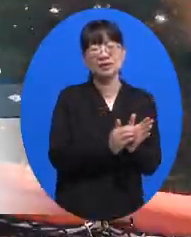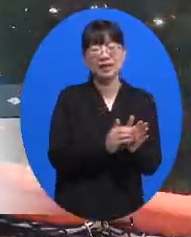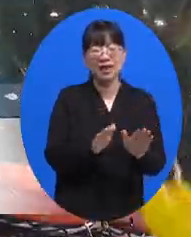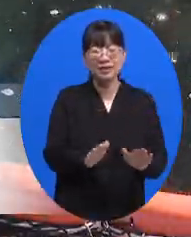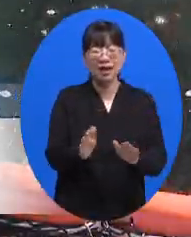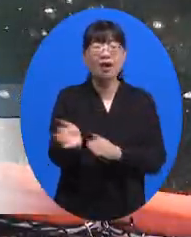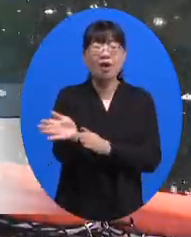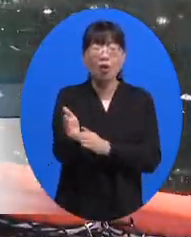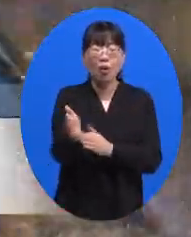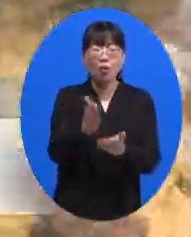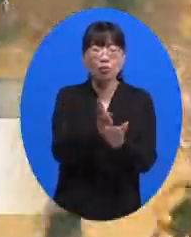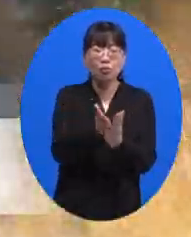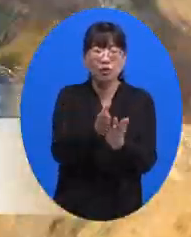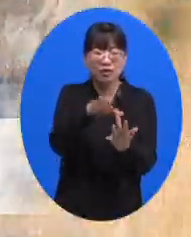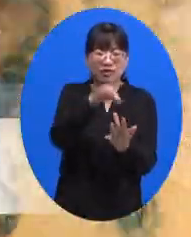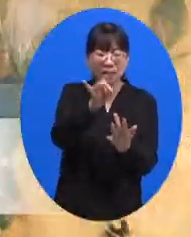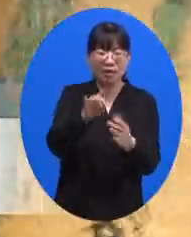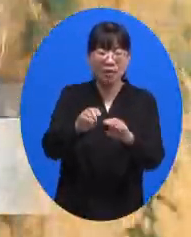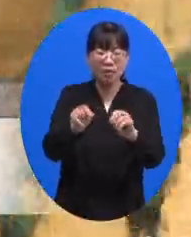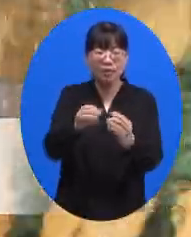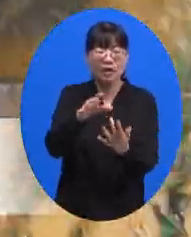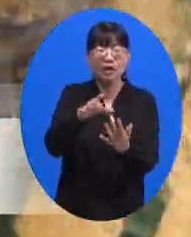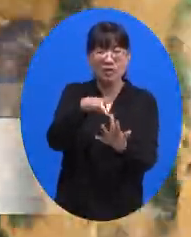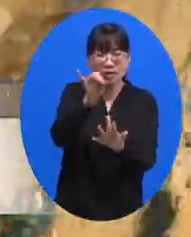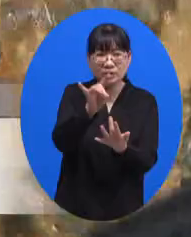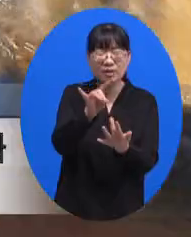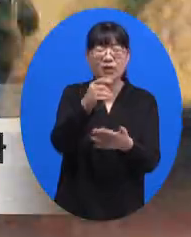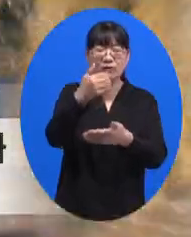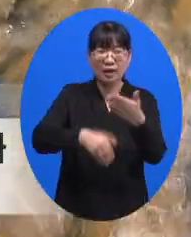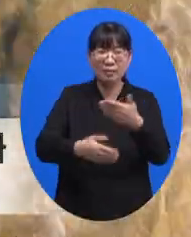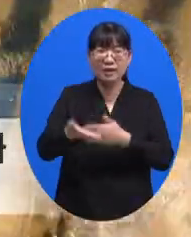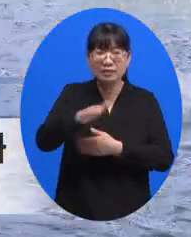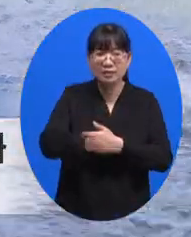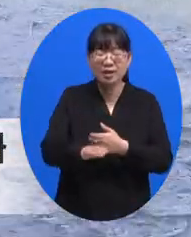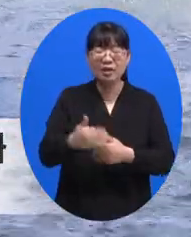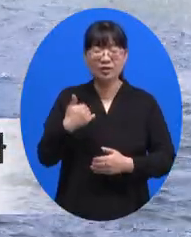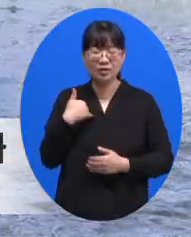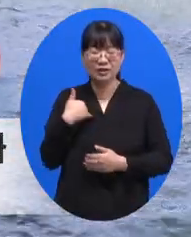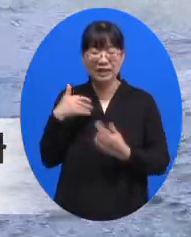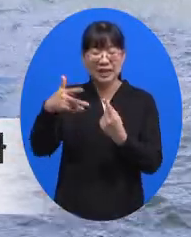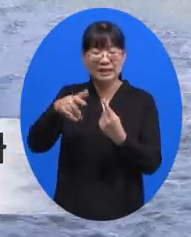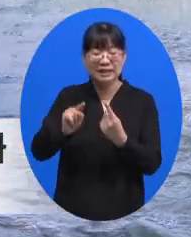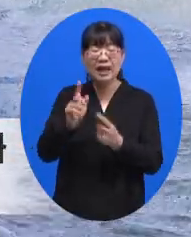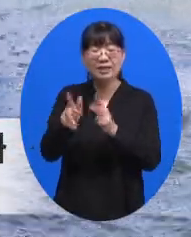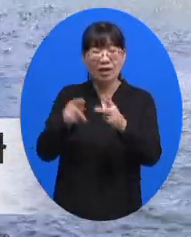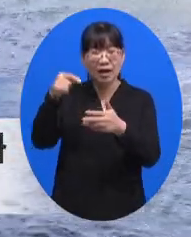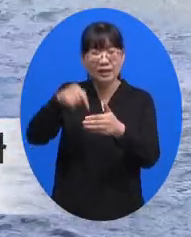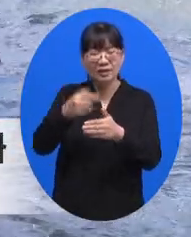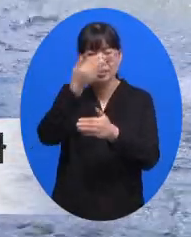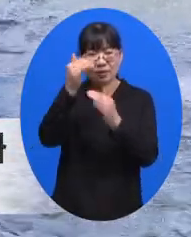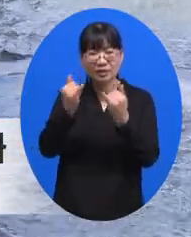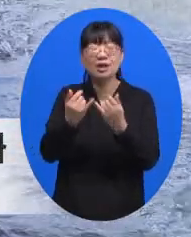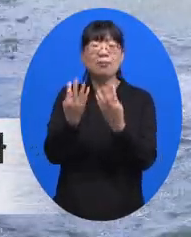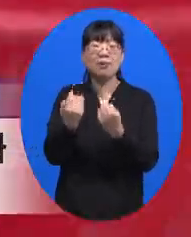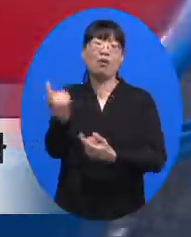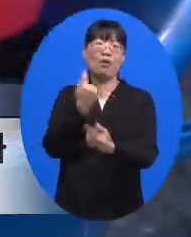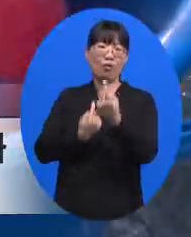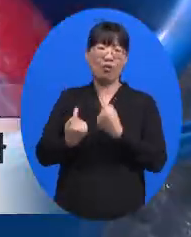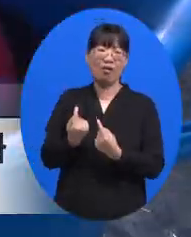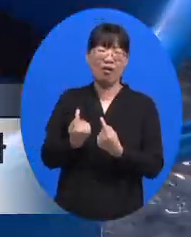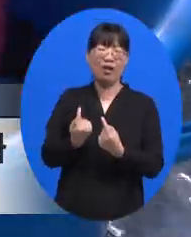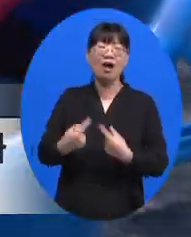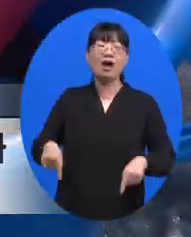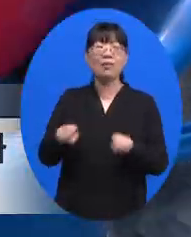어종 선택과 그다음에 부지 선정 이런 것들이 남았는데, 저는 이런 1차 산업 쪽에 청년들이 많이 와서